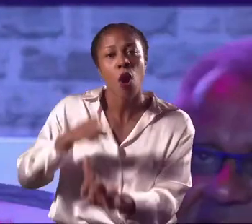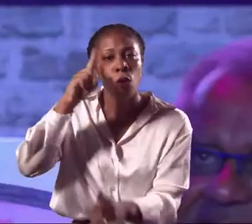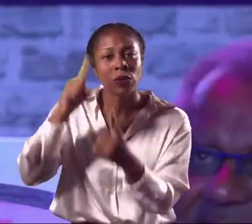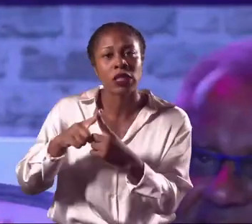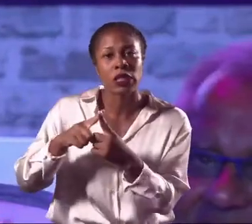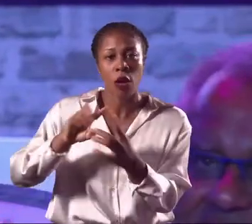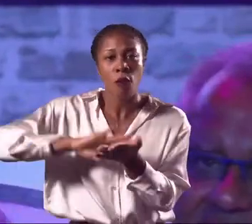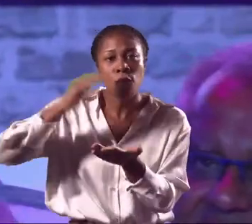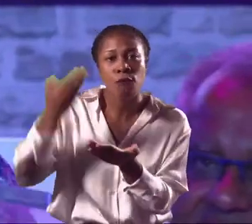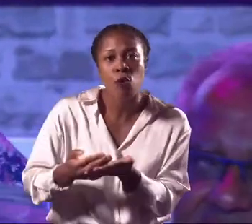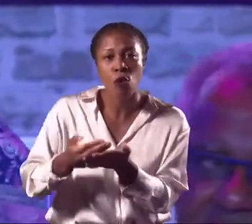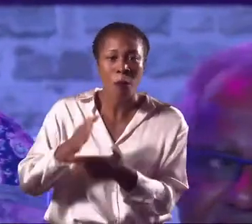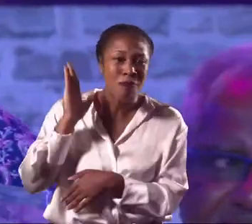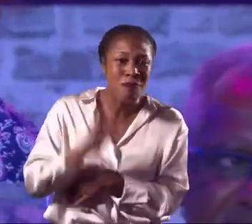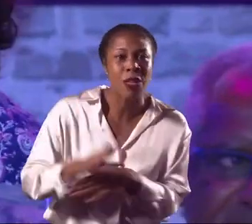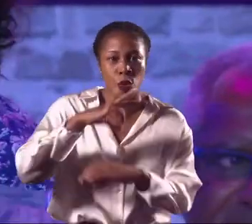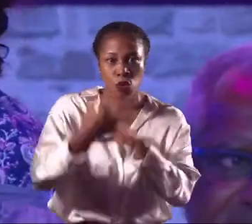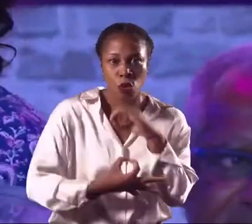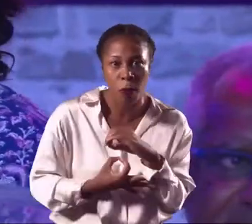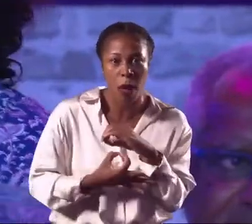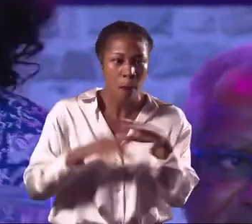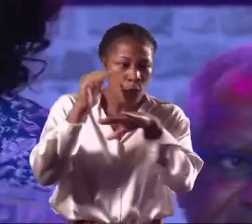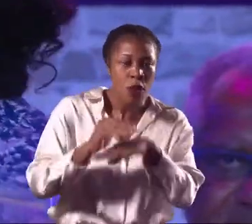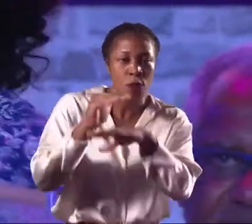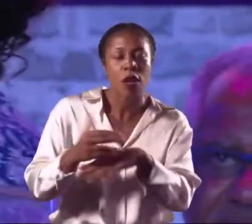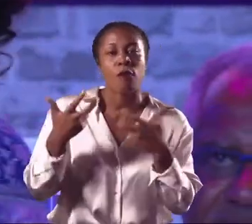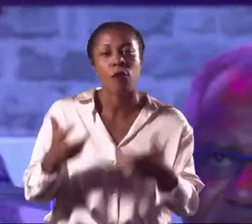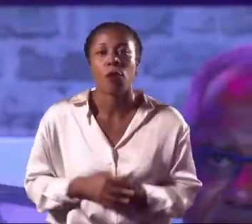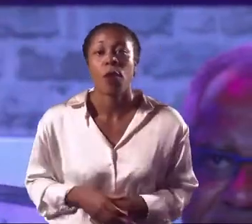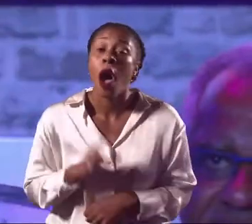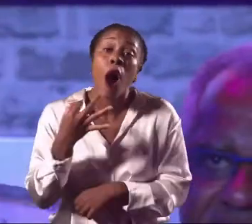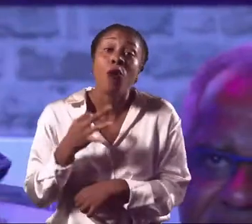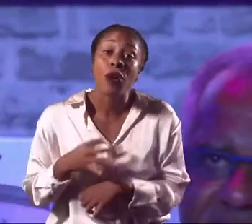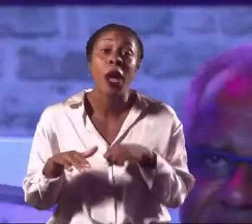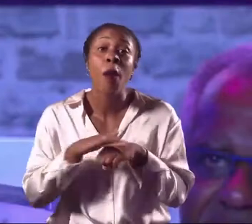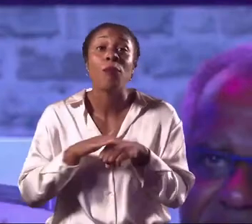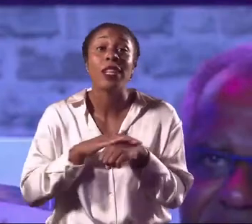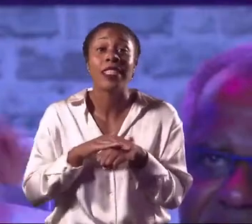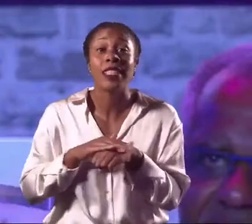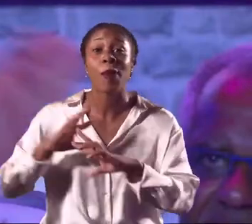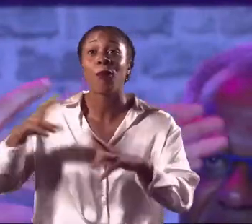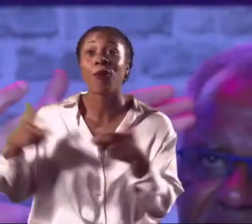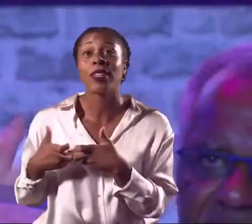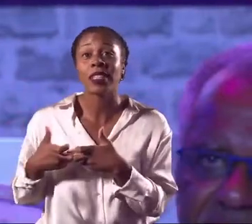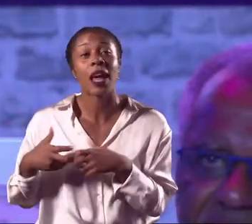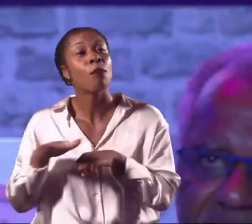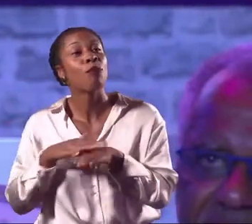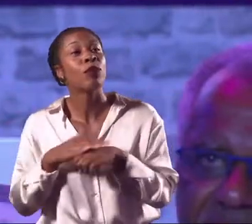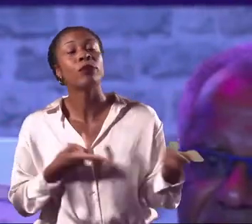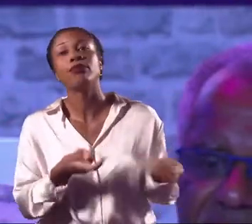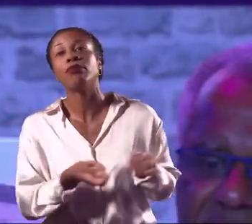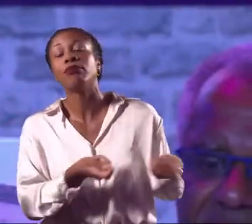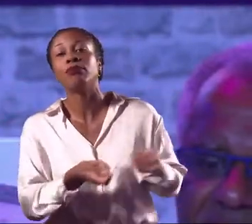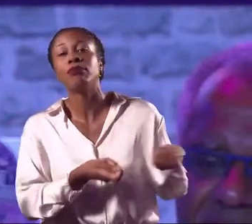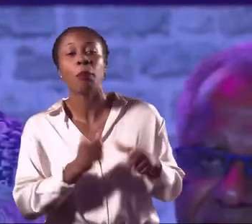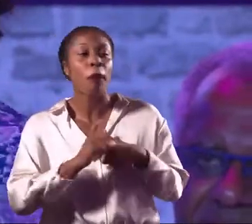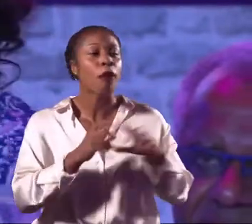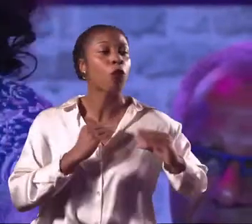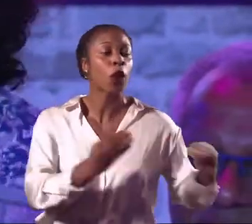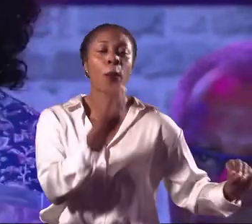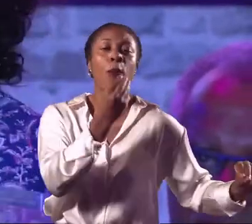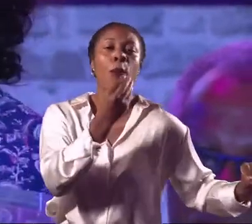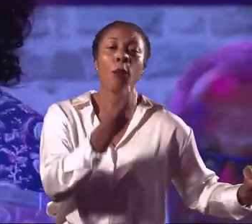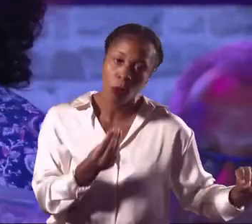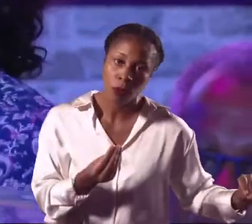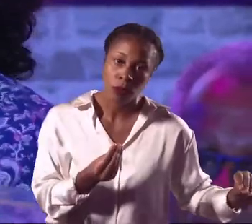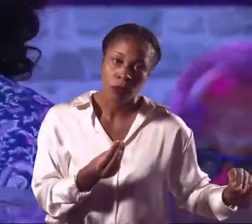fonds spécifiques pour les Outre-mer. Parce que oui, on ne peut pas faire la politique depuis Bruxelles et penser qu'elle va s'appliquer comme si de rien n'était